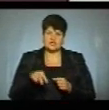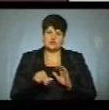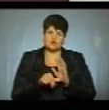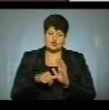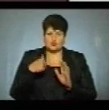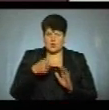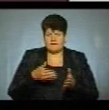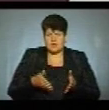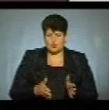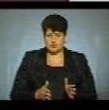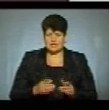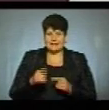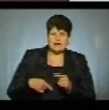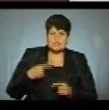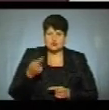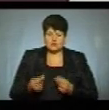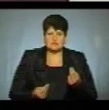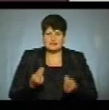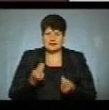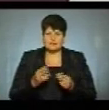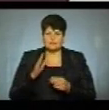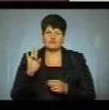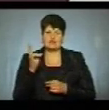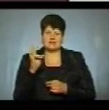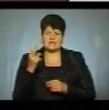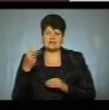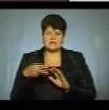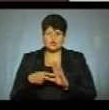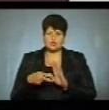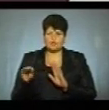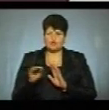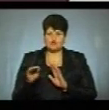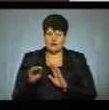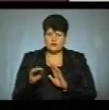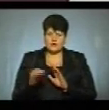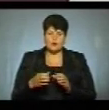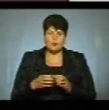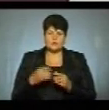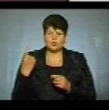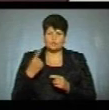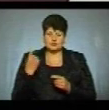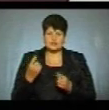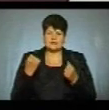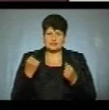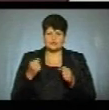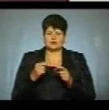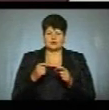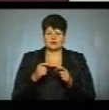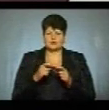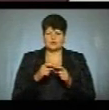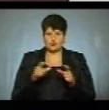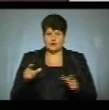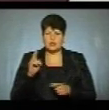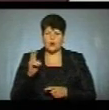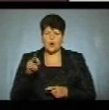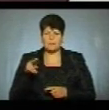2005-2006 років народження. Наступні ігри цих команд відбудуться у неділю, 27 жовтня. Команда обласної дитячо-юнацької спортшколи «Скопиченців»